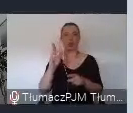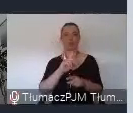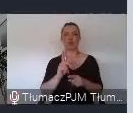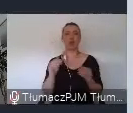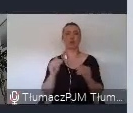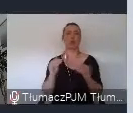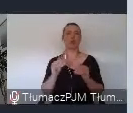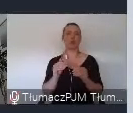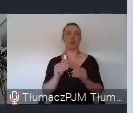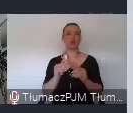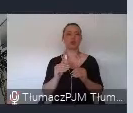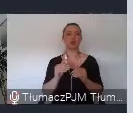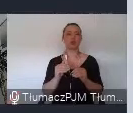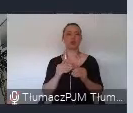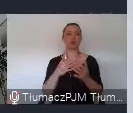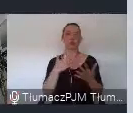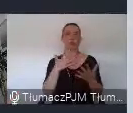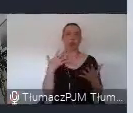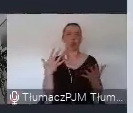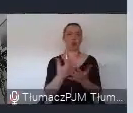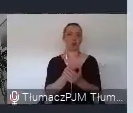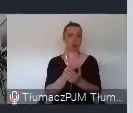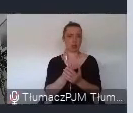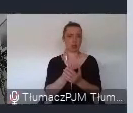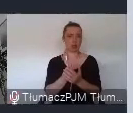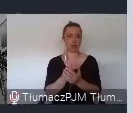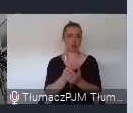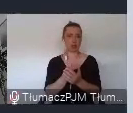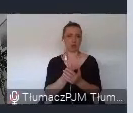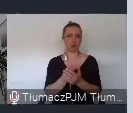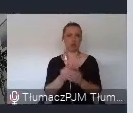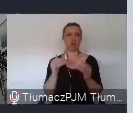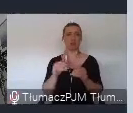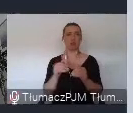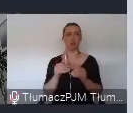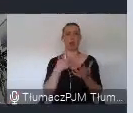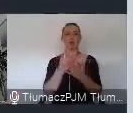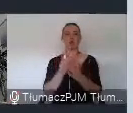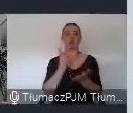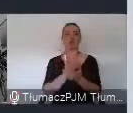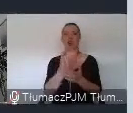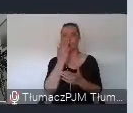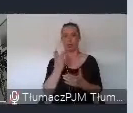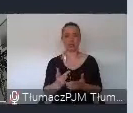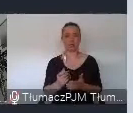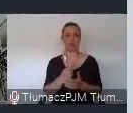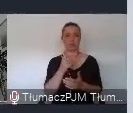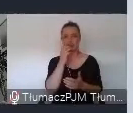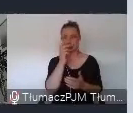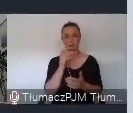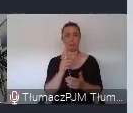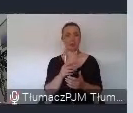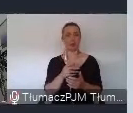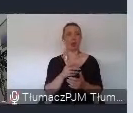możliwość stosowania tylko i wyłącznie kogeneracji wysokosprawnej oparcie na paliwach gazowych. Natomiast w ciepłownictwie indywidualnym